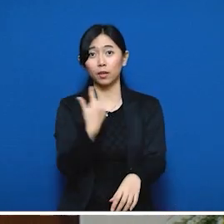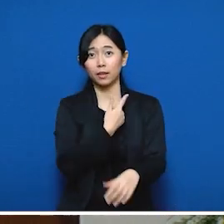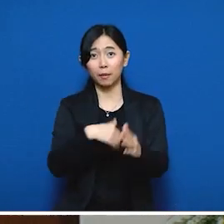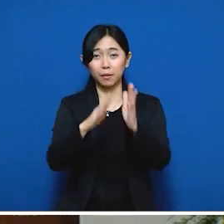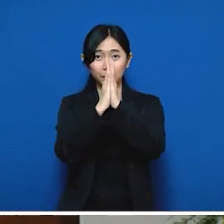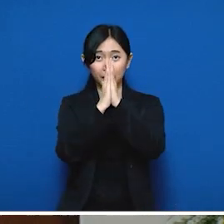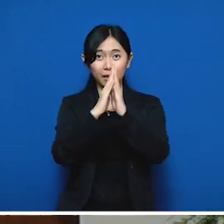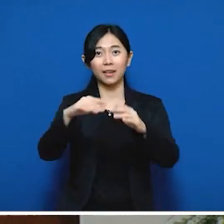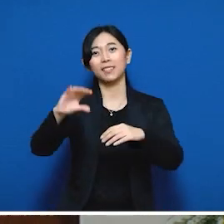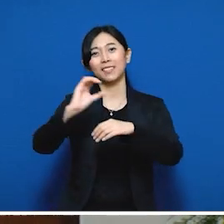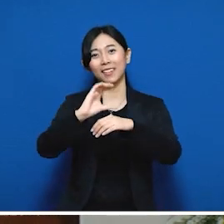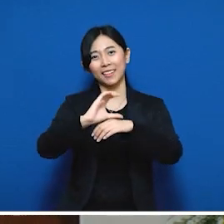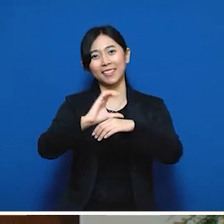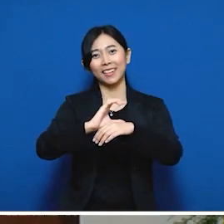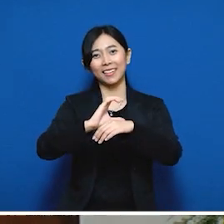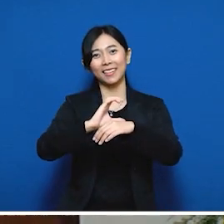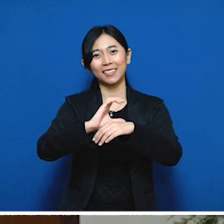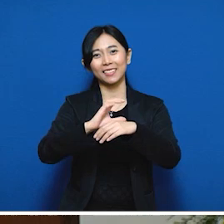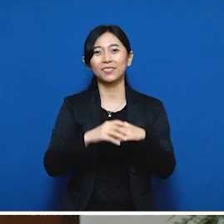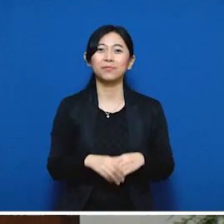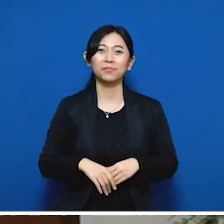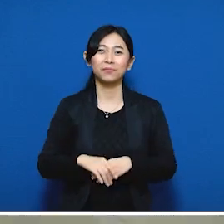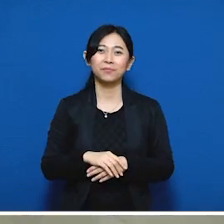di gereja, di gedung gereja.